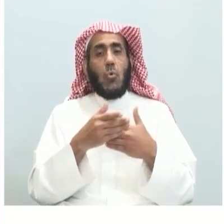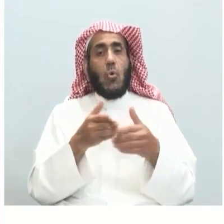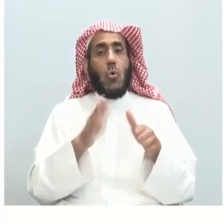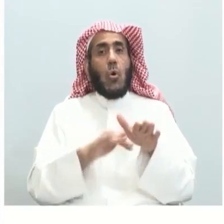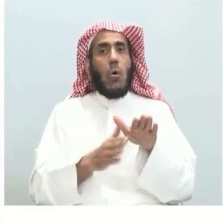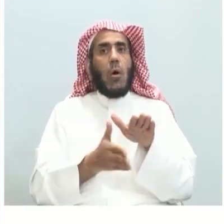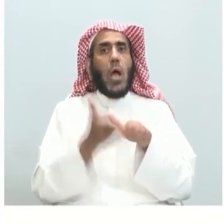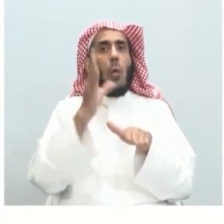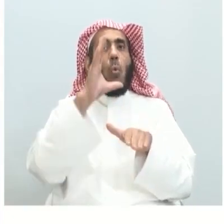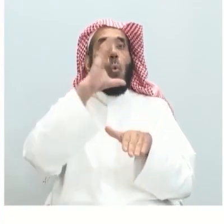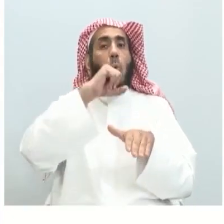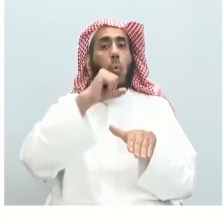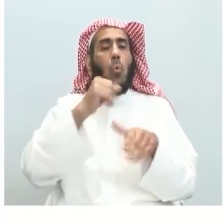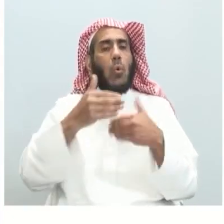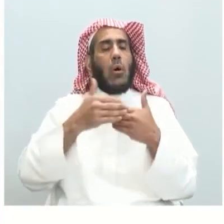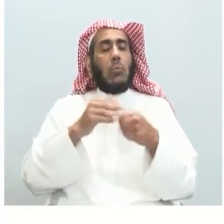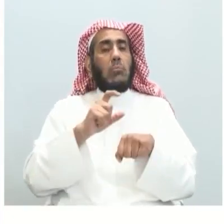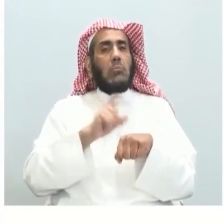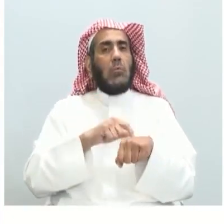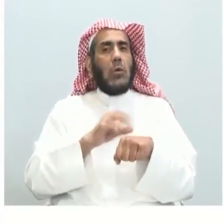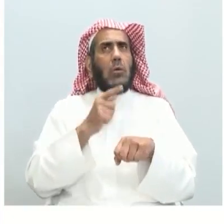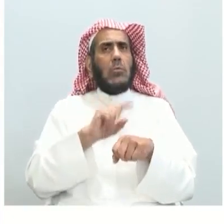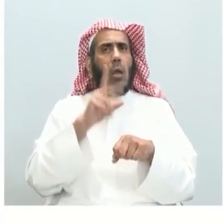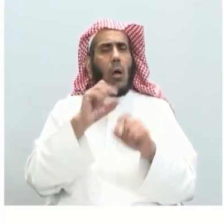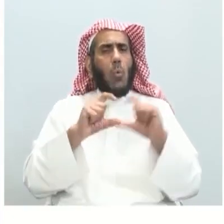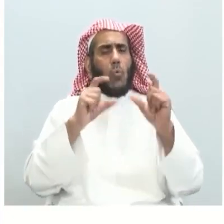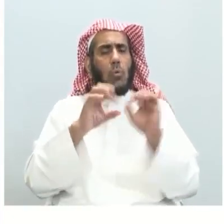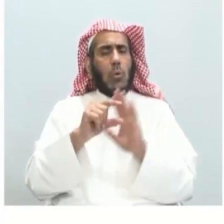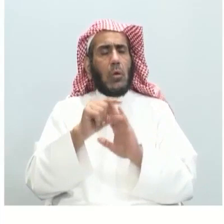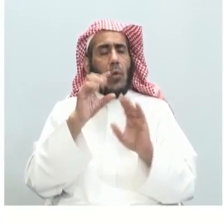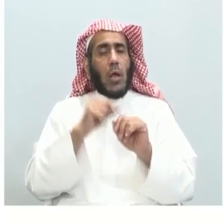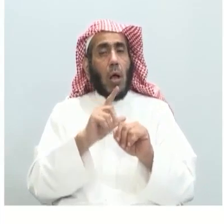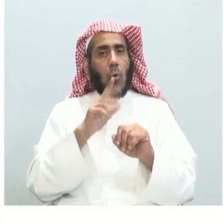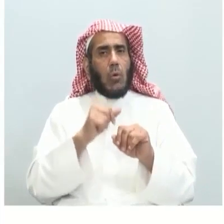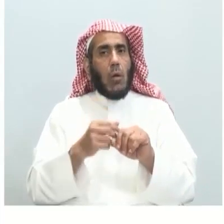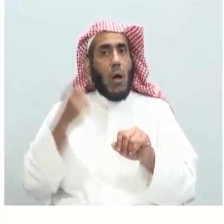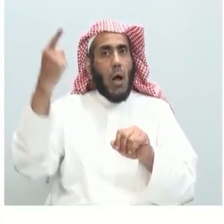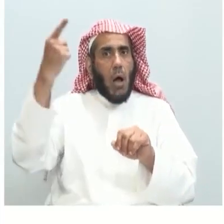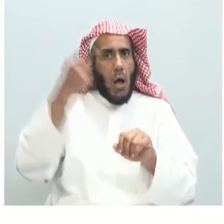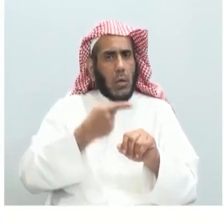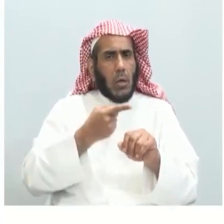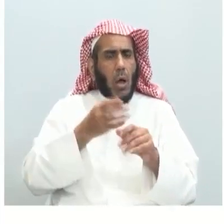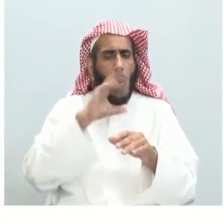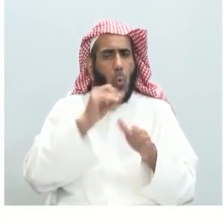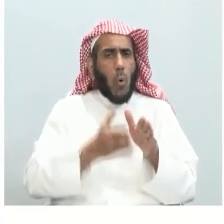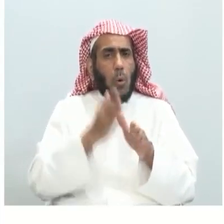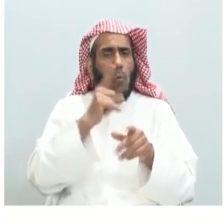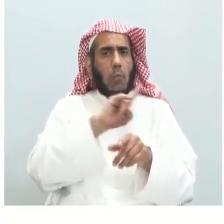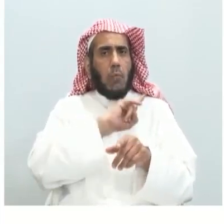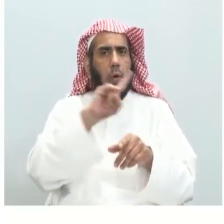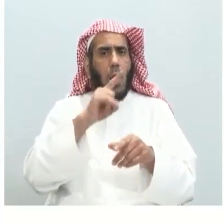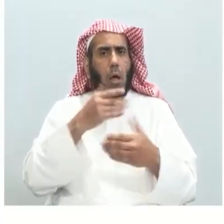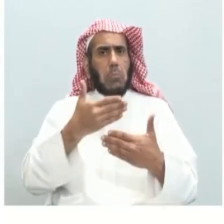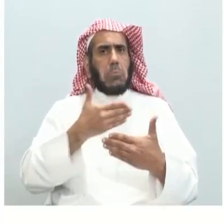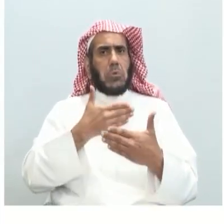نعم هذه الايات صرح الله تعالى في مطلعها بقوله اتى امر الله فلا تستعجلوه اذا